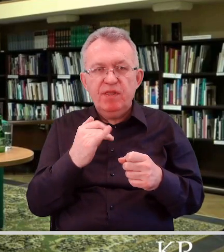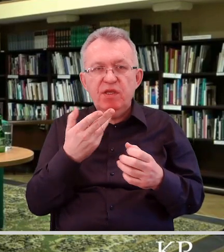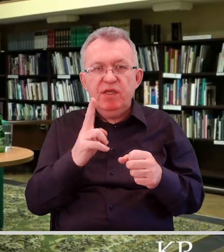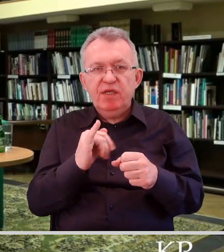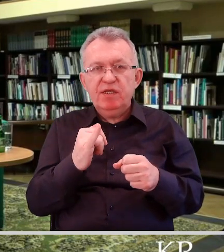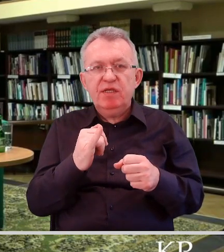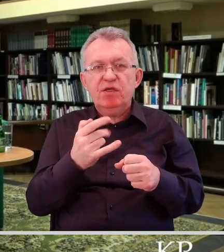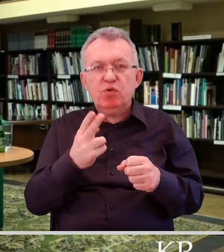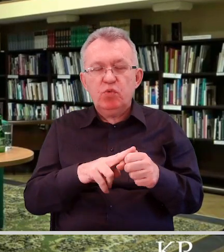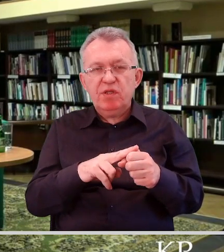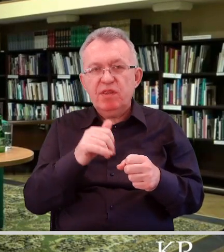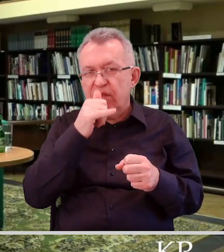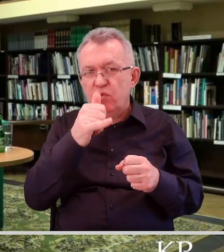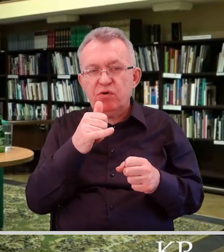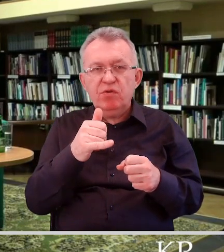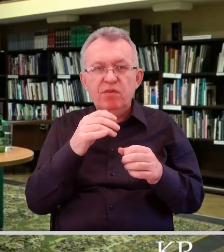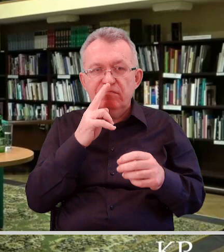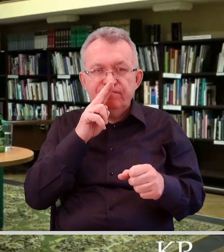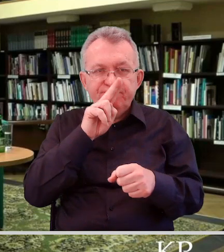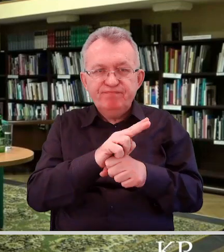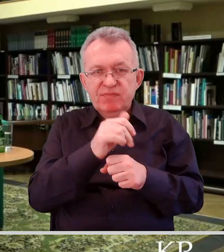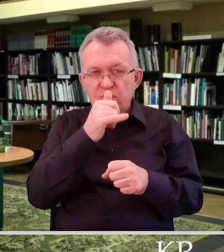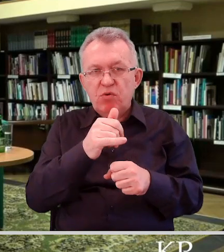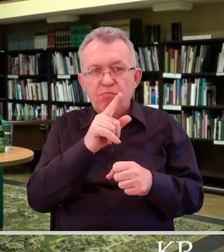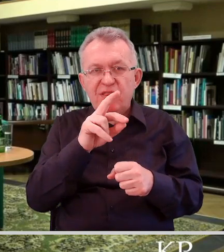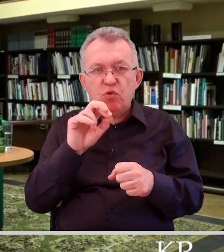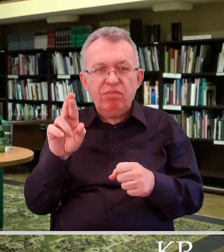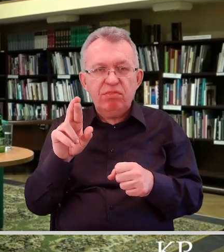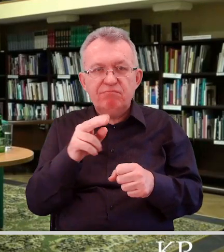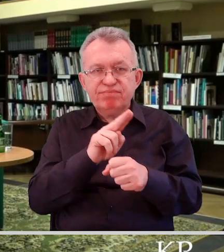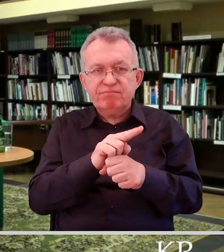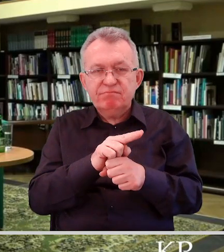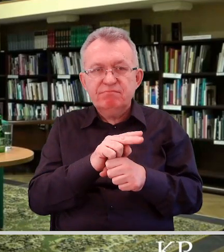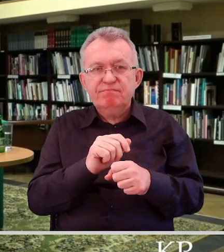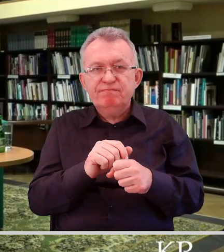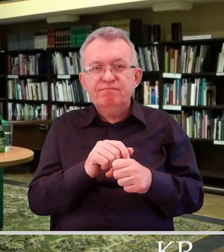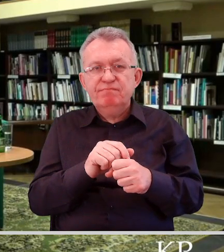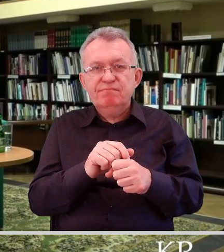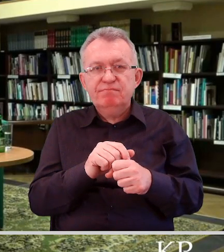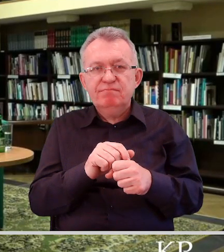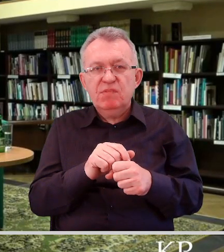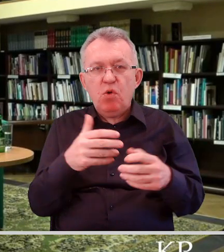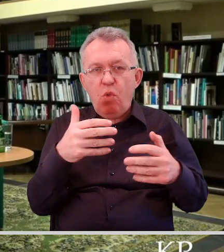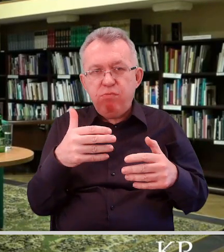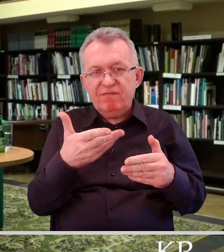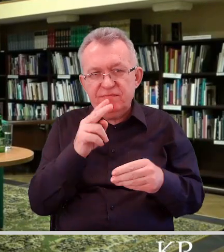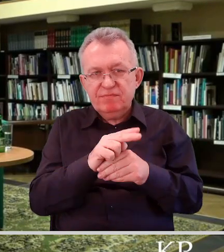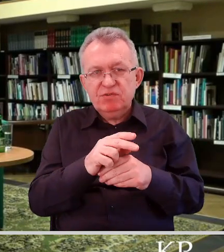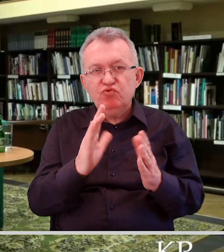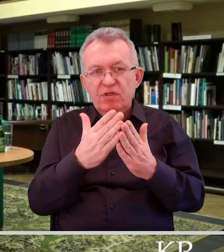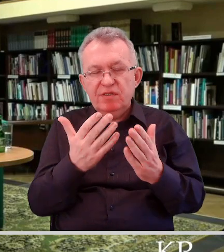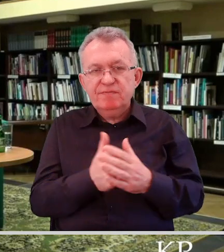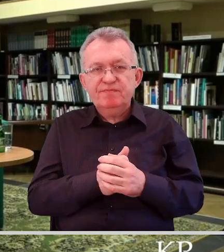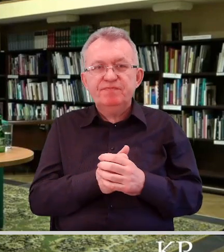które nie mogłyby chyba patronować no właśnie jakiemuś, nie wiem, klubowi